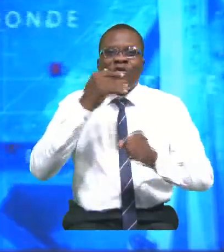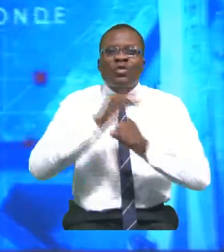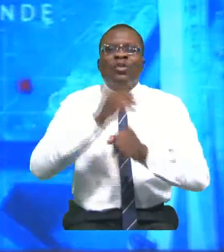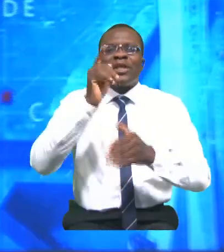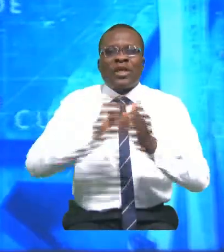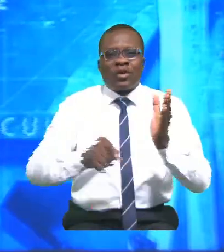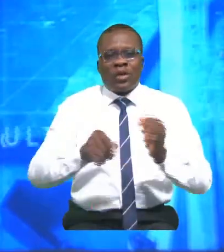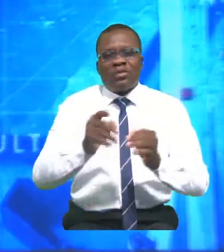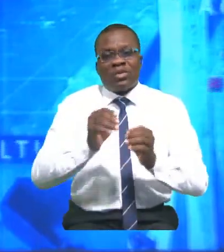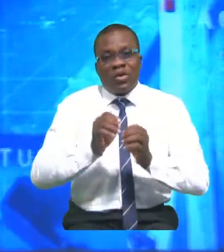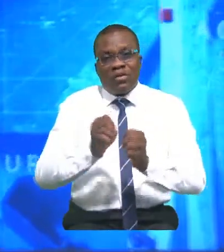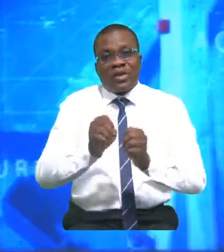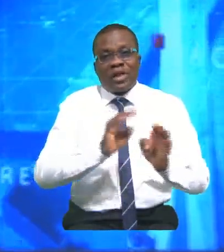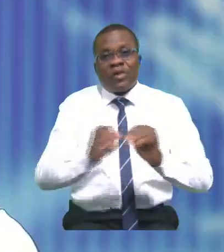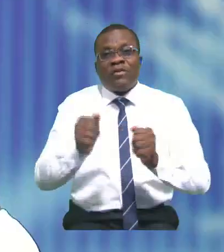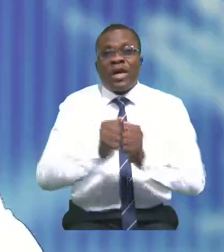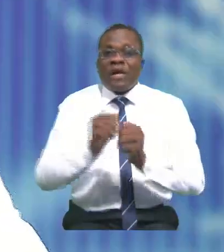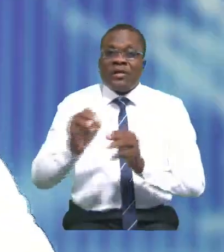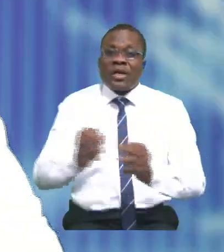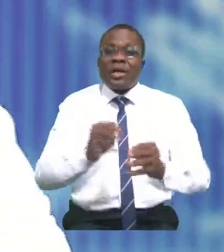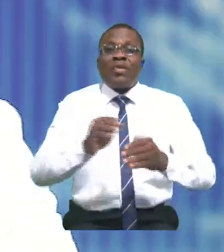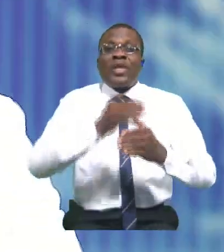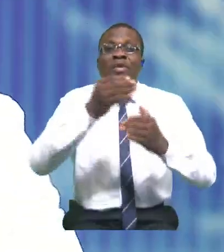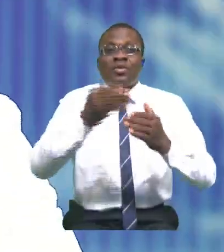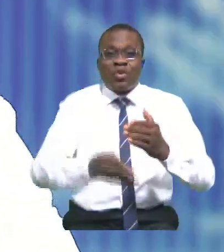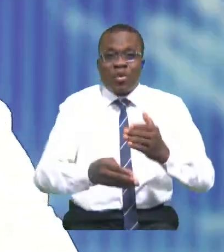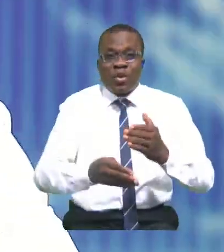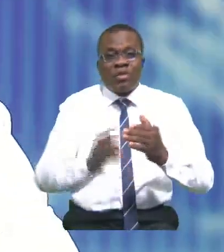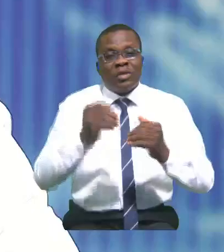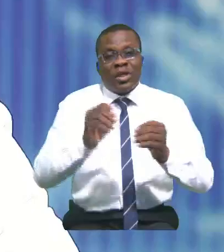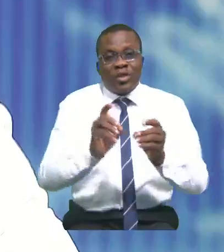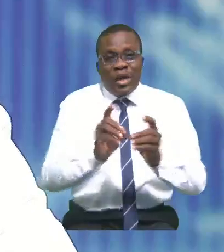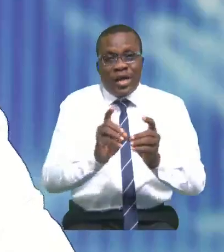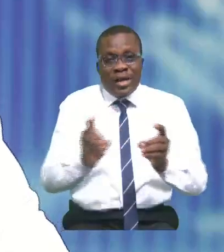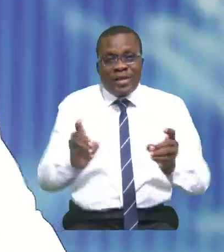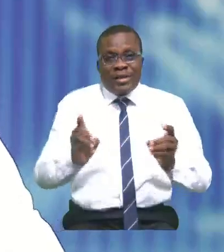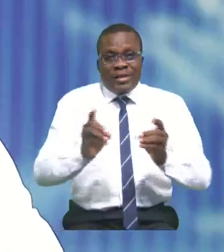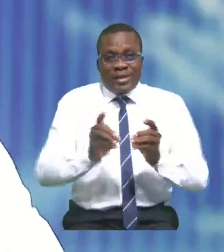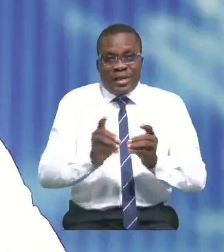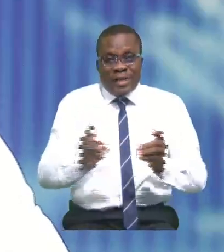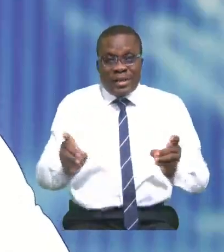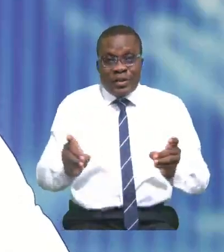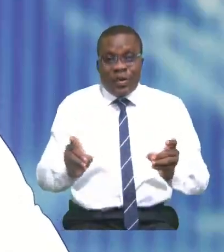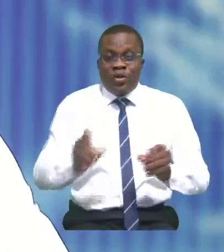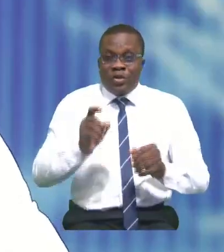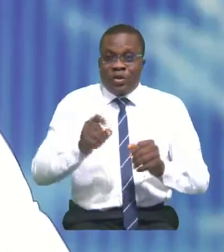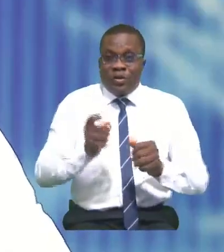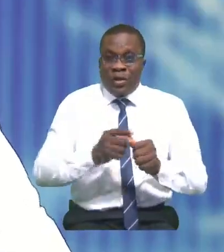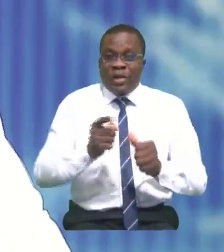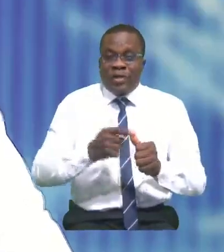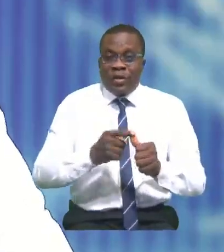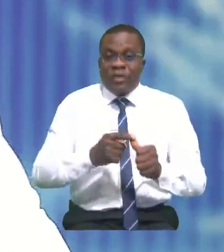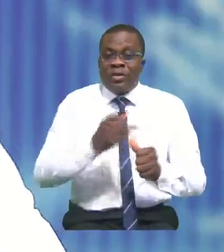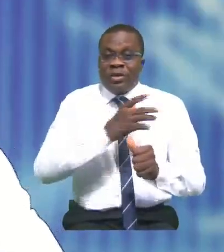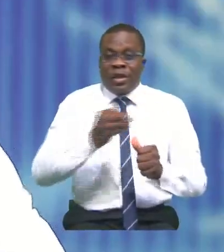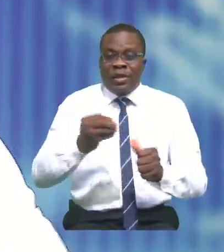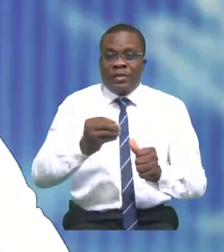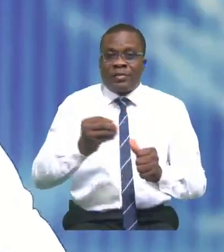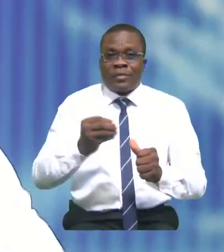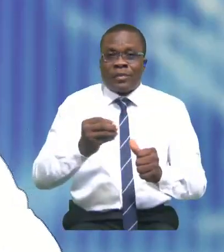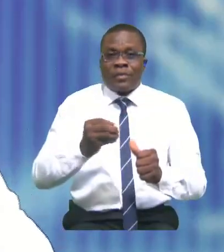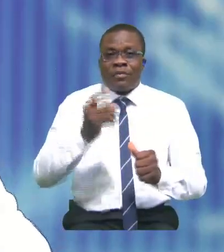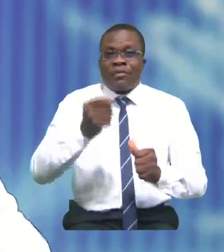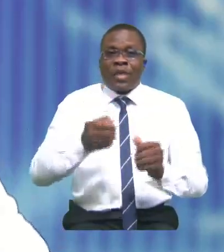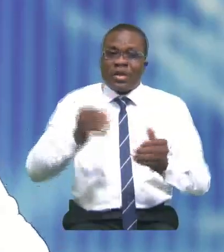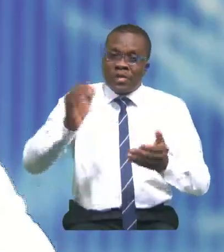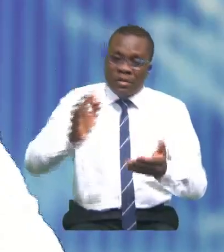qu'on va essayer de faire avec les moyens de bord ça veut dire que il y aura la distensation et puis ça va chanter